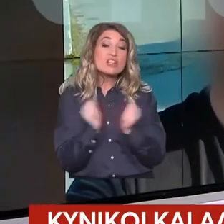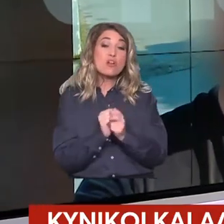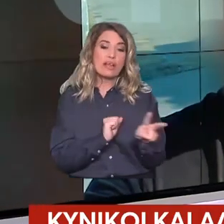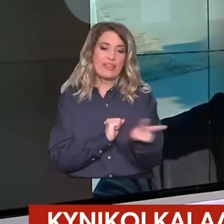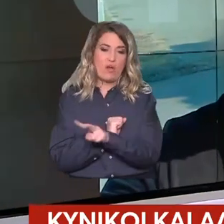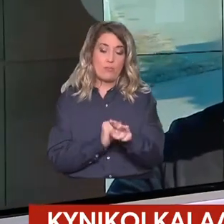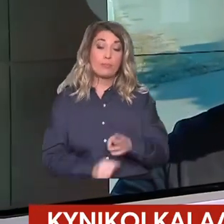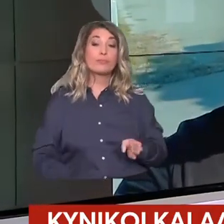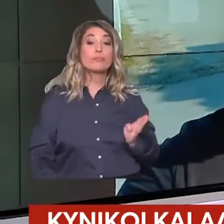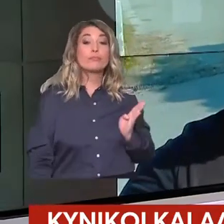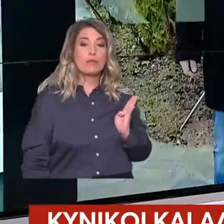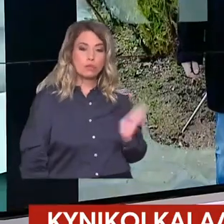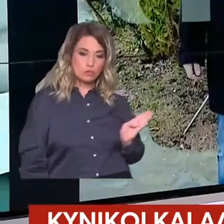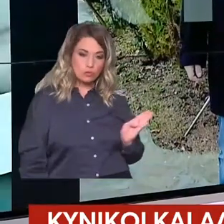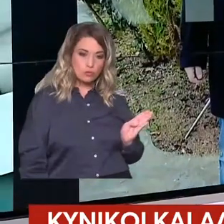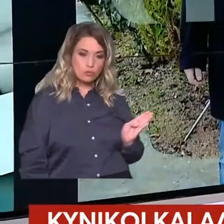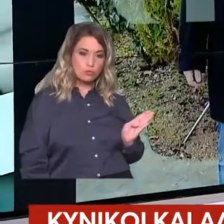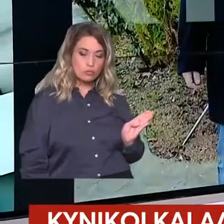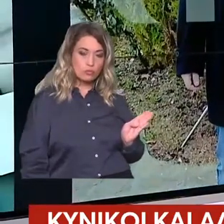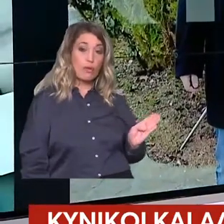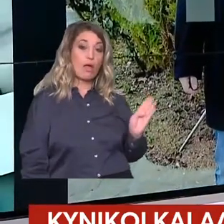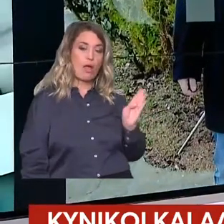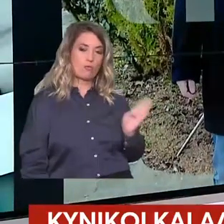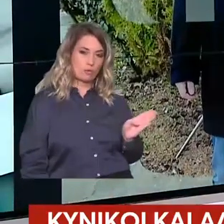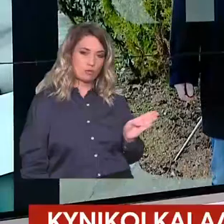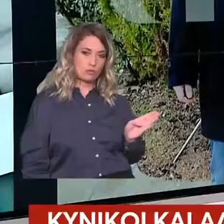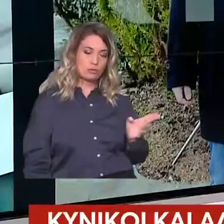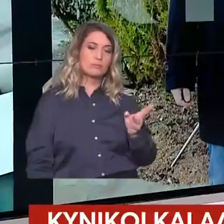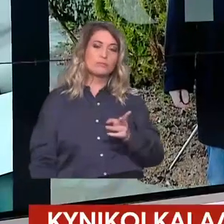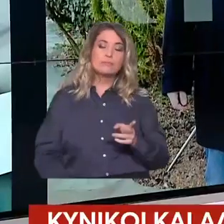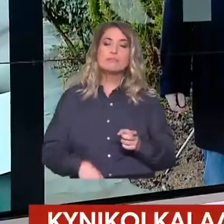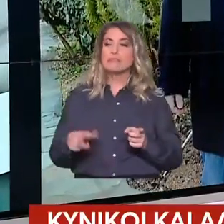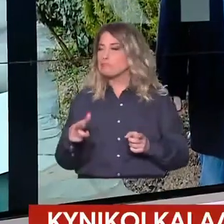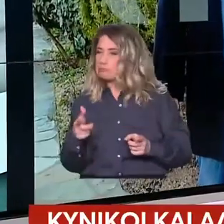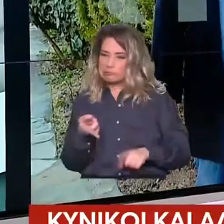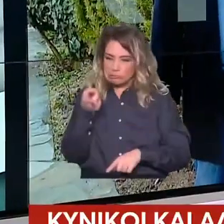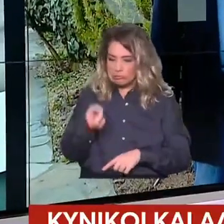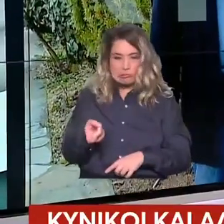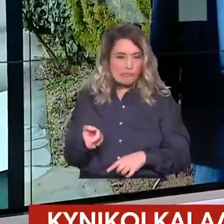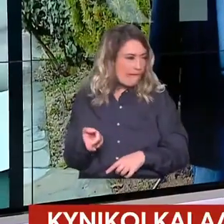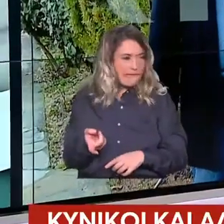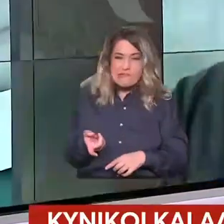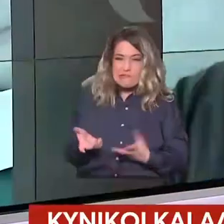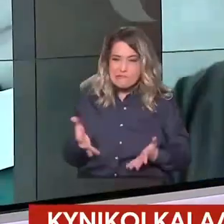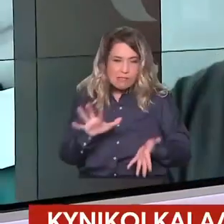είναι αυτός εδώ ο άνδρας, και την εξαφάνιση του πτώματος.